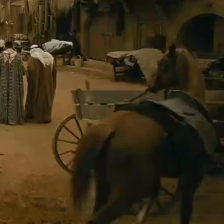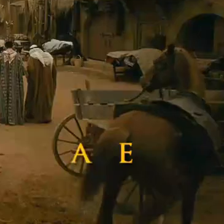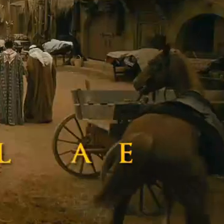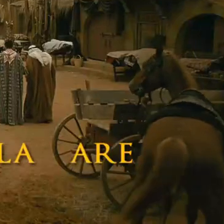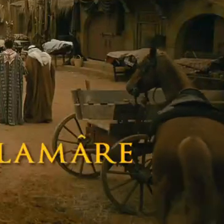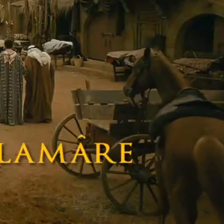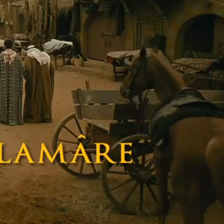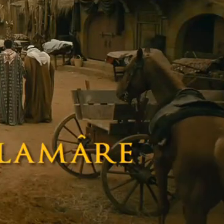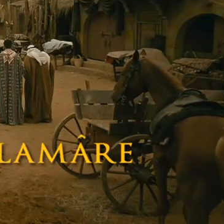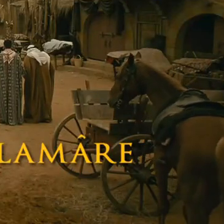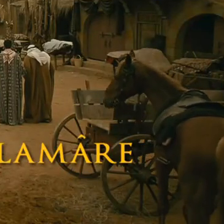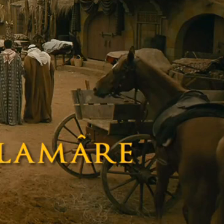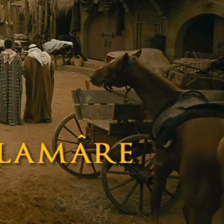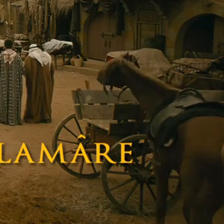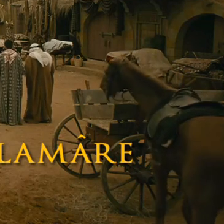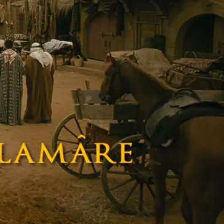Gündüz vakti, Kutula Mağara.